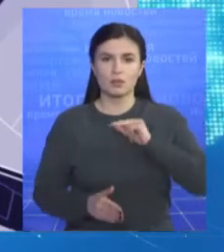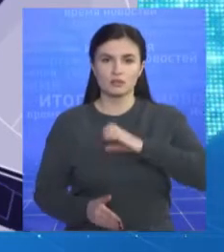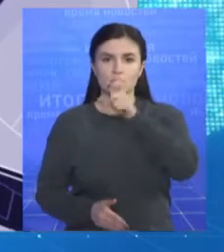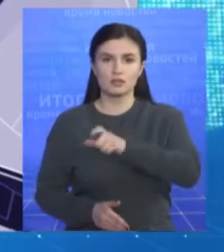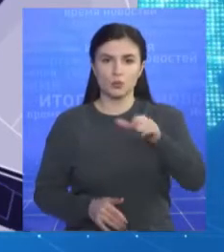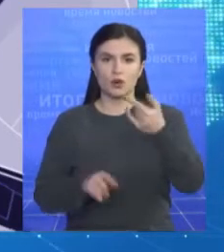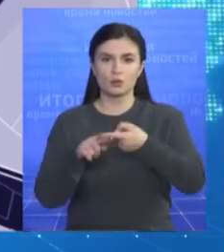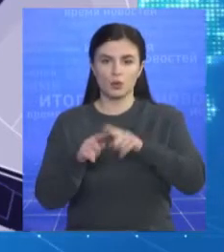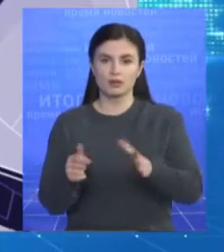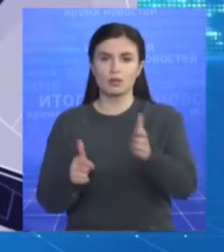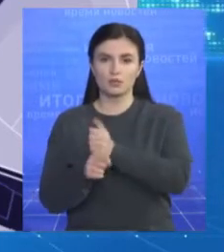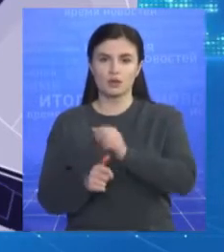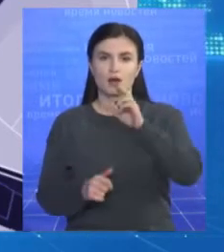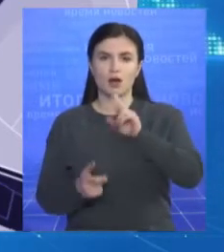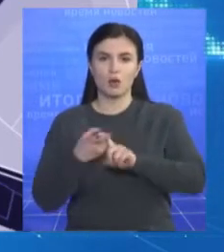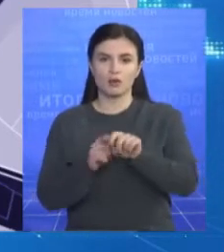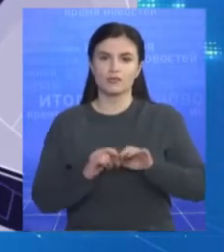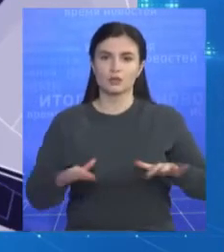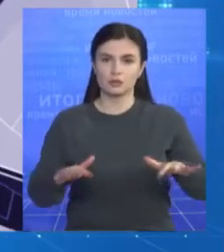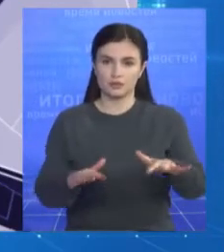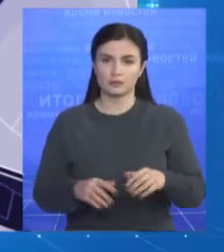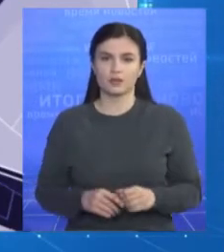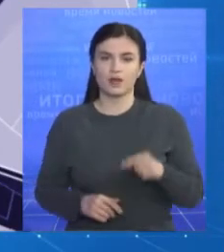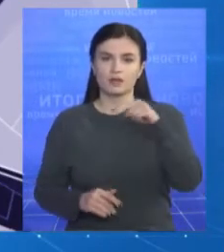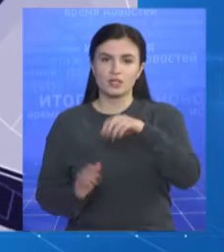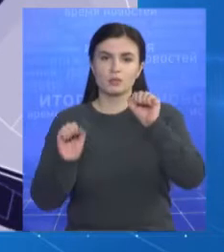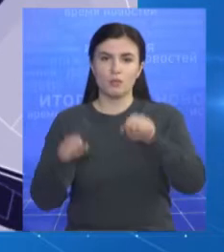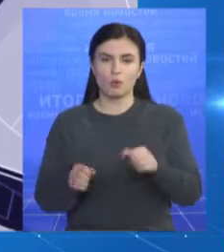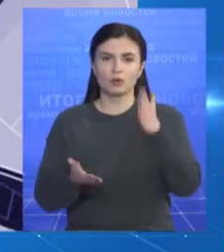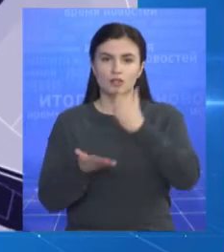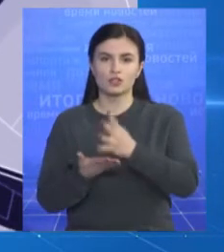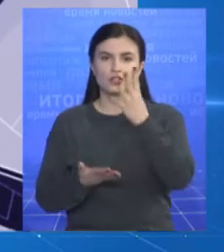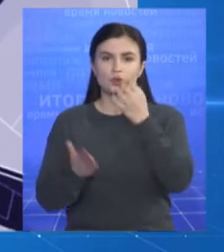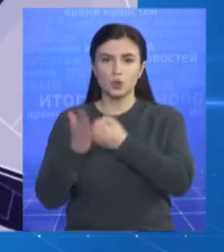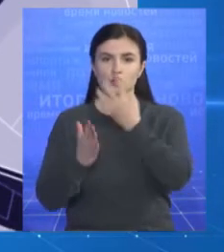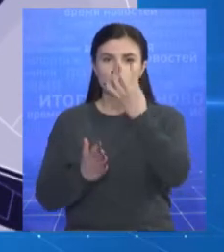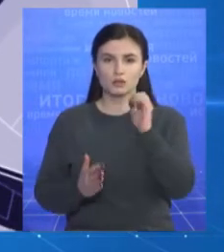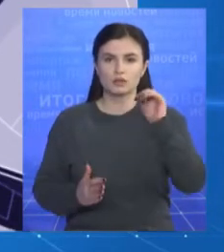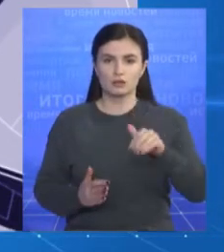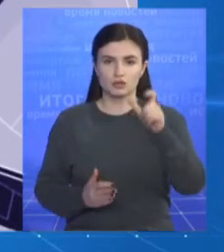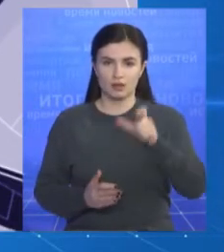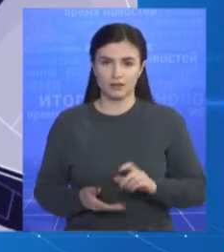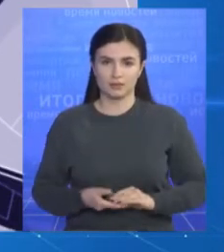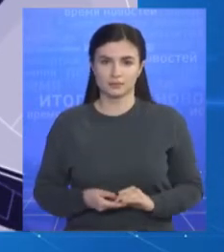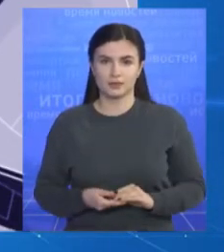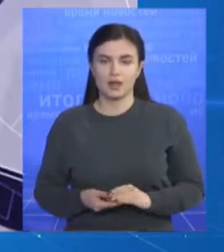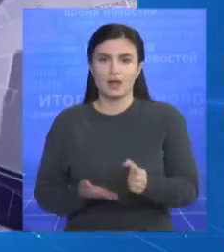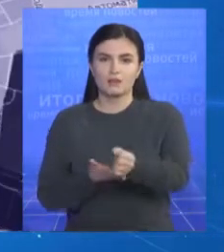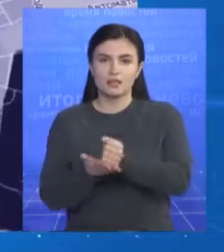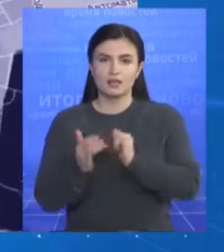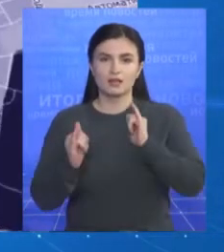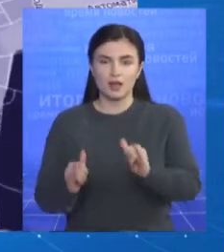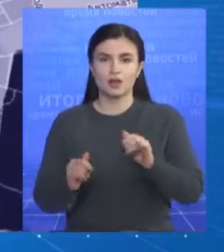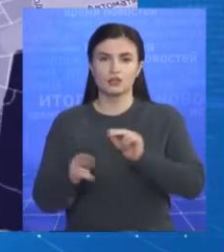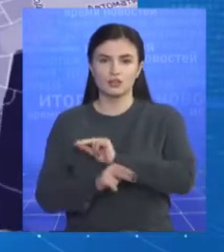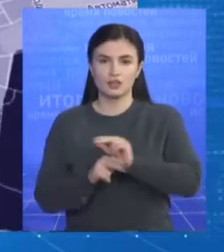режиму работы с пациентами, у которых диагностировали коронавирусную инфекцию. В ней смогут находиться до 400 человек. В резерв